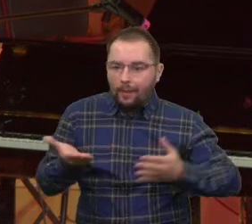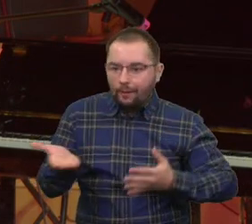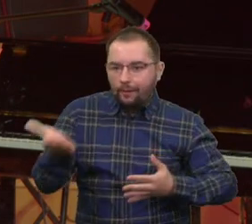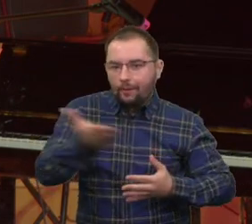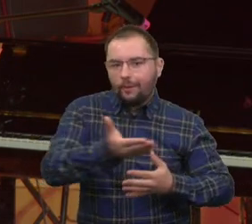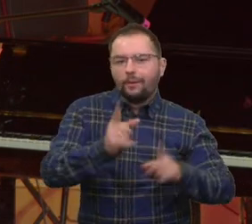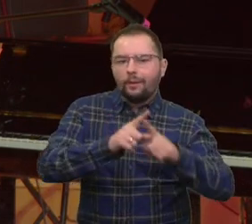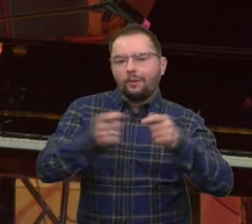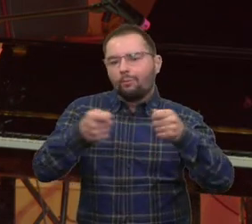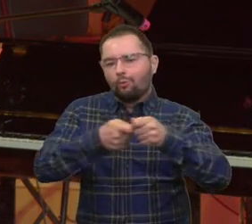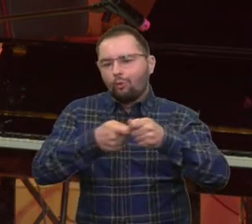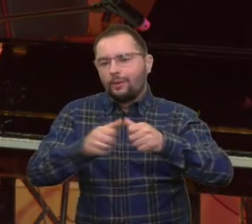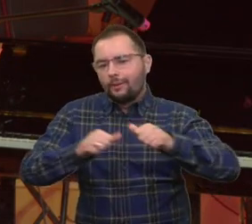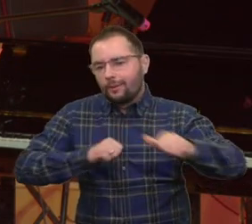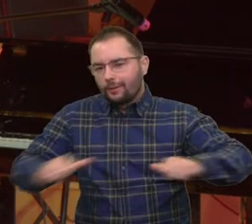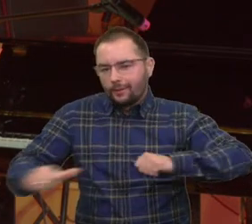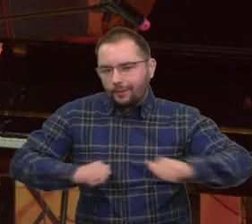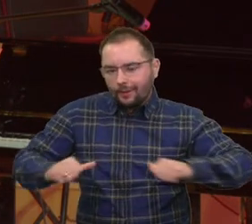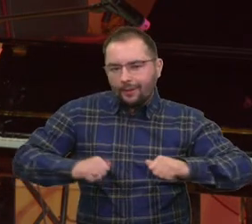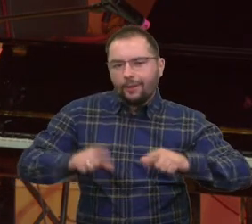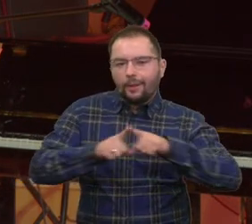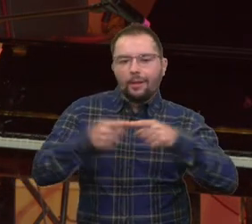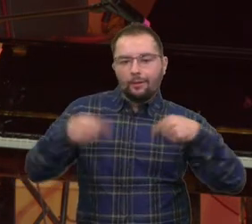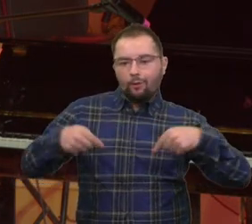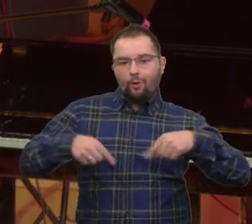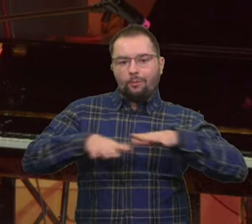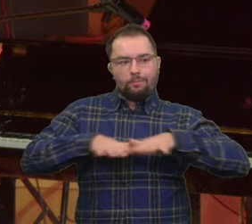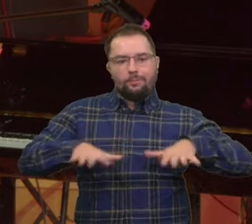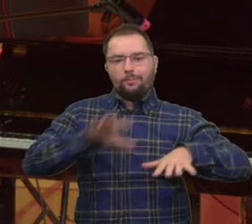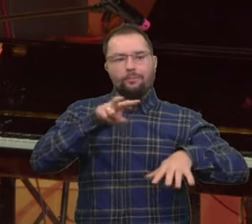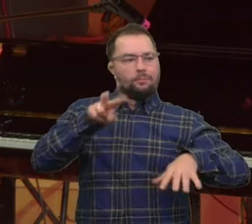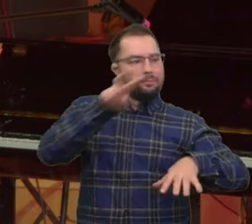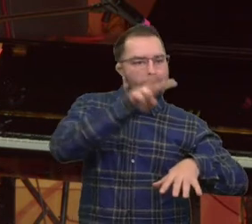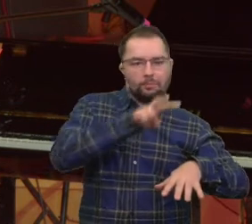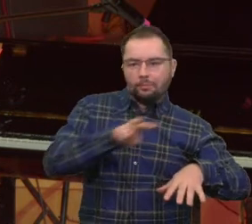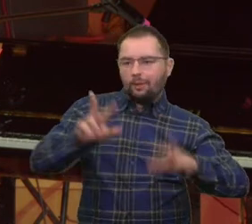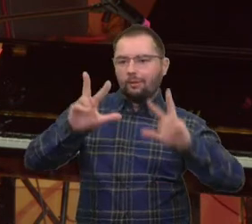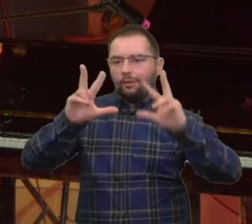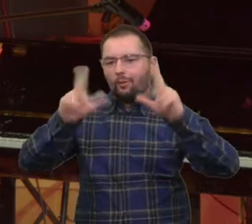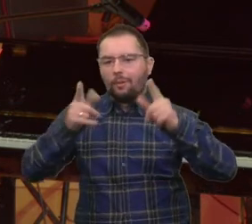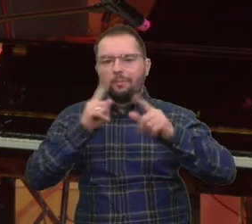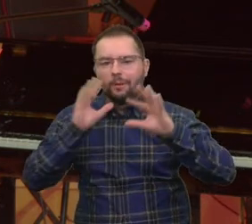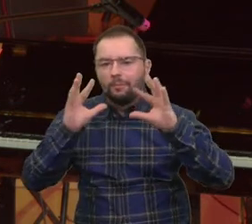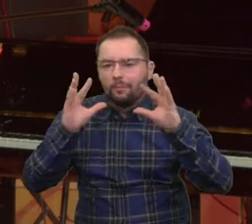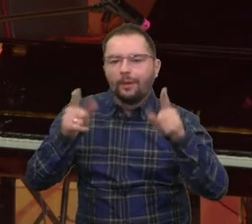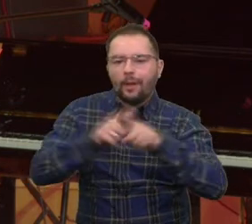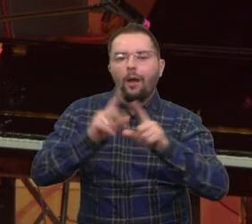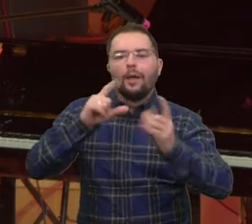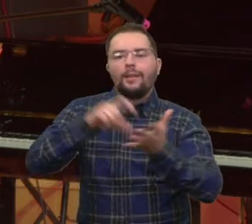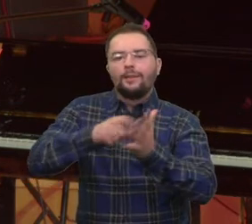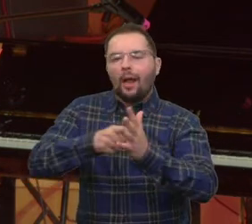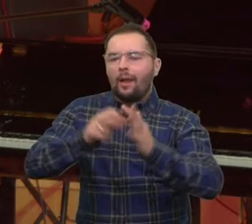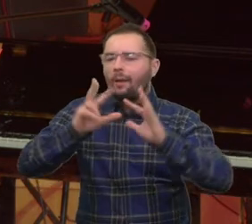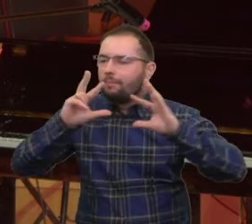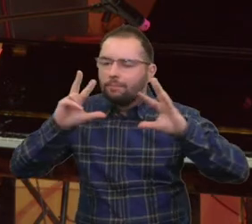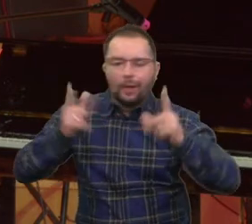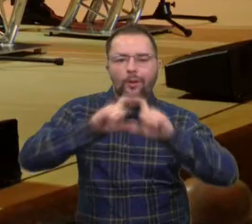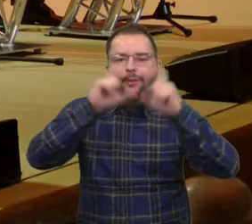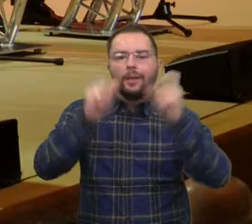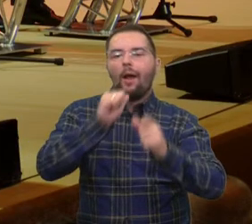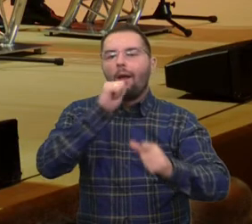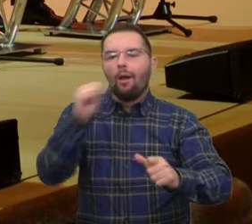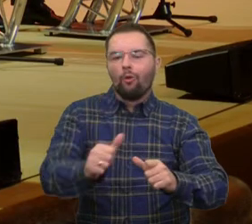na wspólnotę samorządową tutaj ze sceny Nospru, najpiękniejszej sali w Europie.